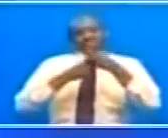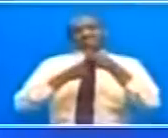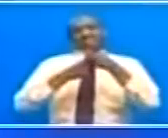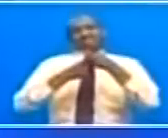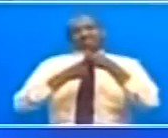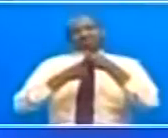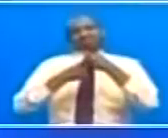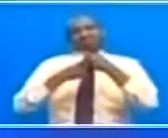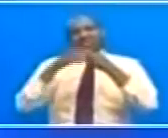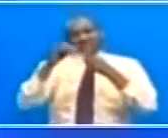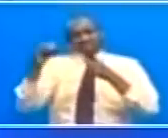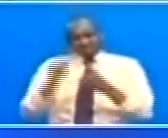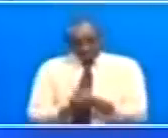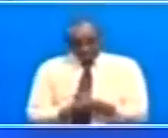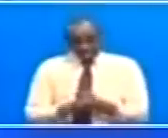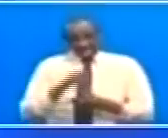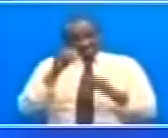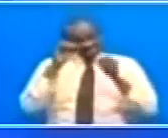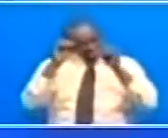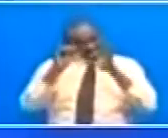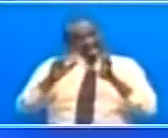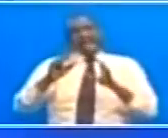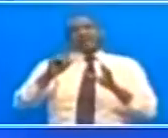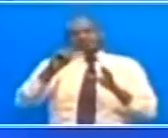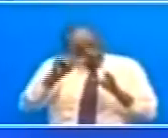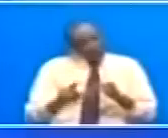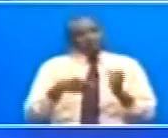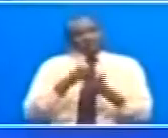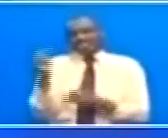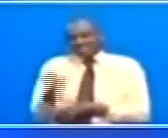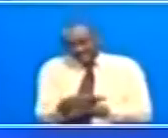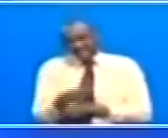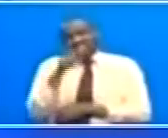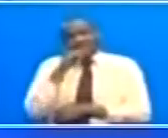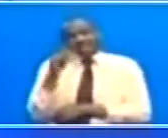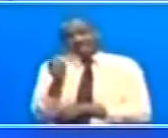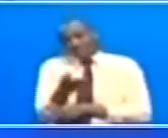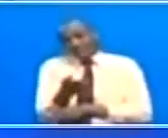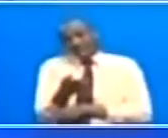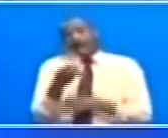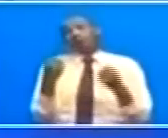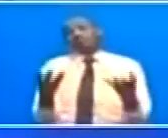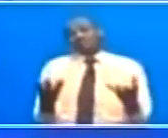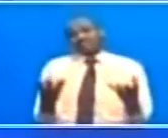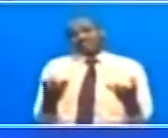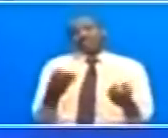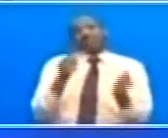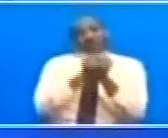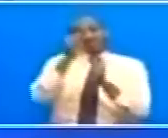7,600, while the lowest paid teacher in Tanzania earns Kenya shillings